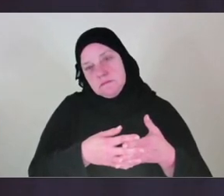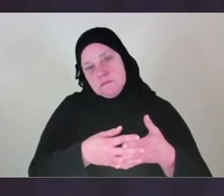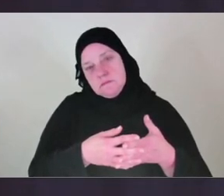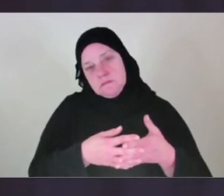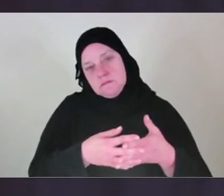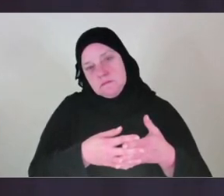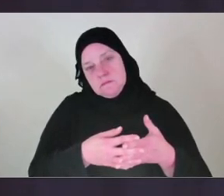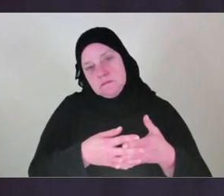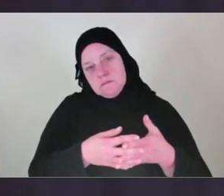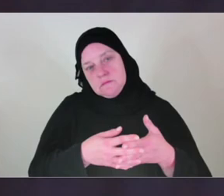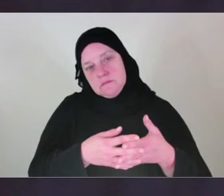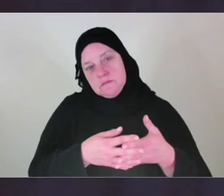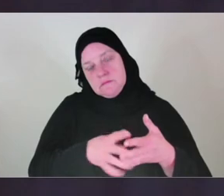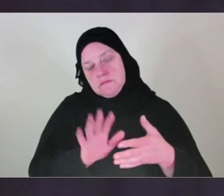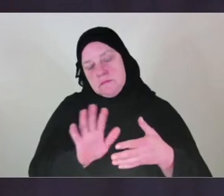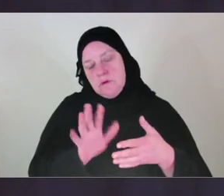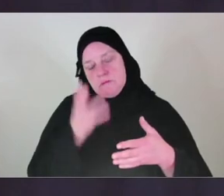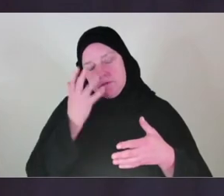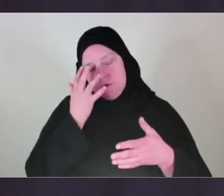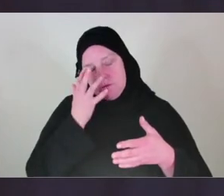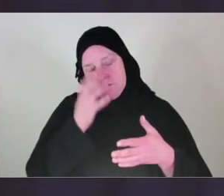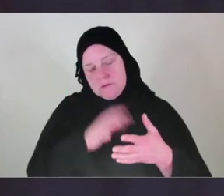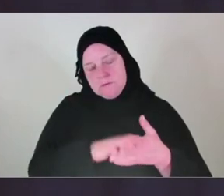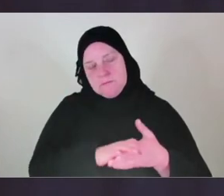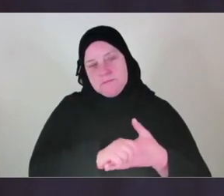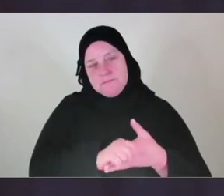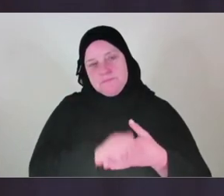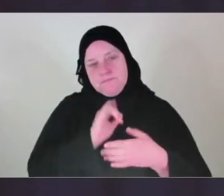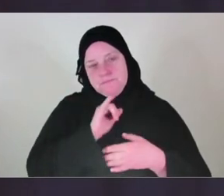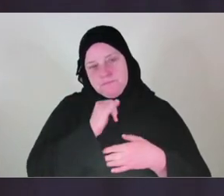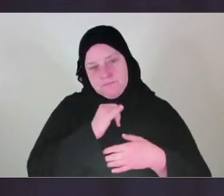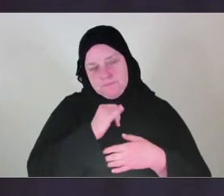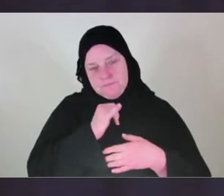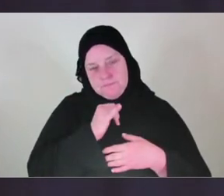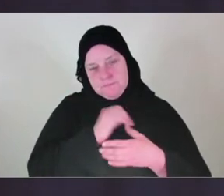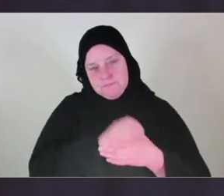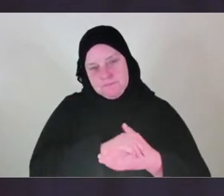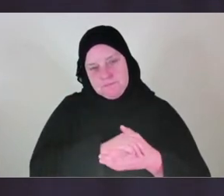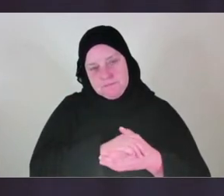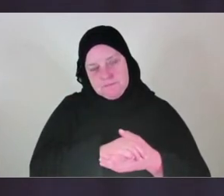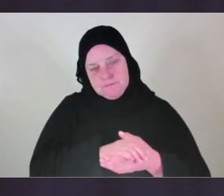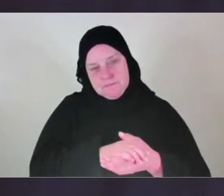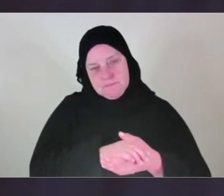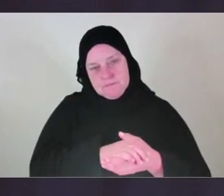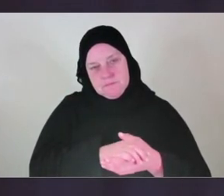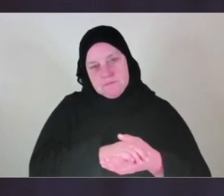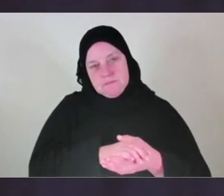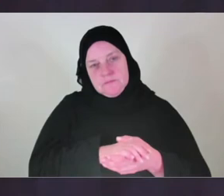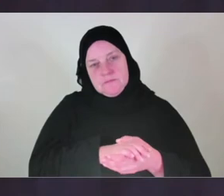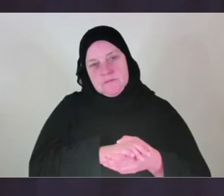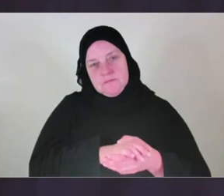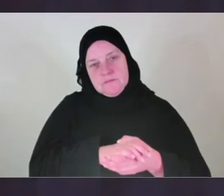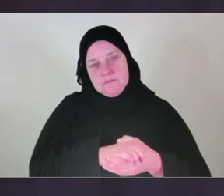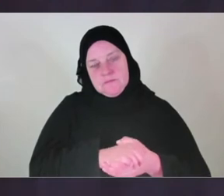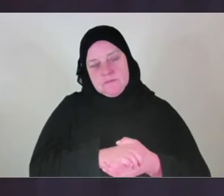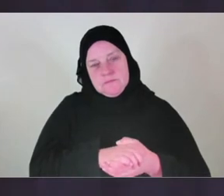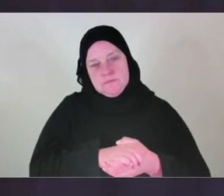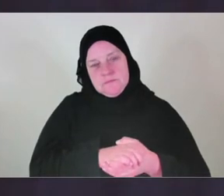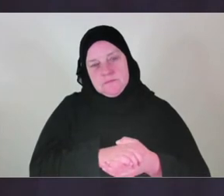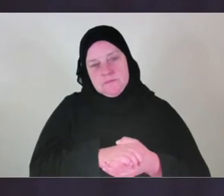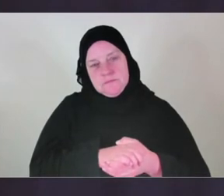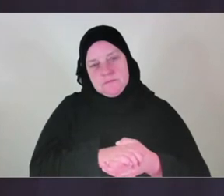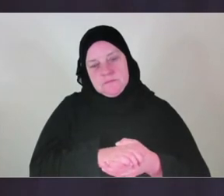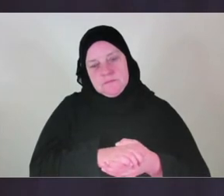Let me get the verse right, sorry. وَمَا كَانَ اللَّهُ لِيُعَذِّبُهُمْ وَأَنْتَ فِيهِمْ وَأَنْتَ